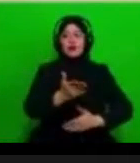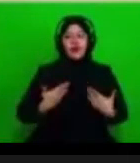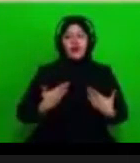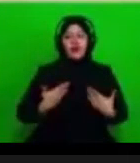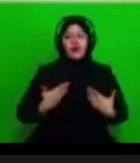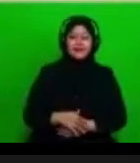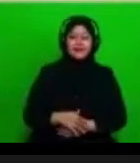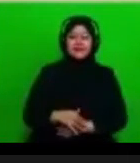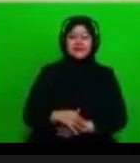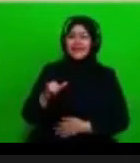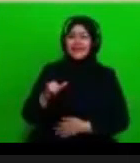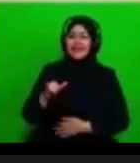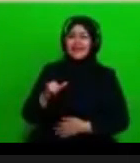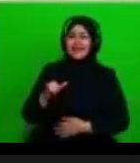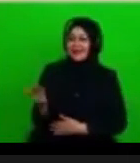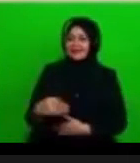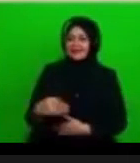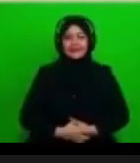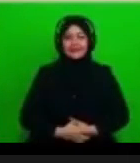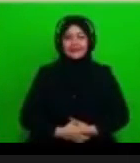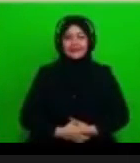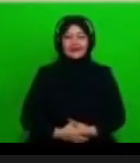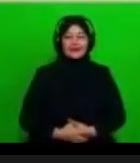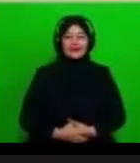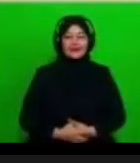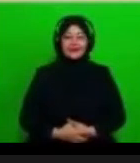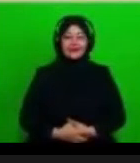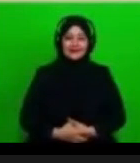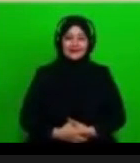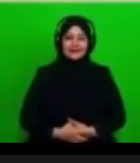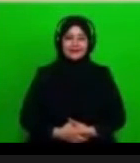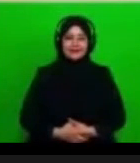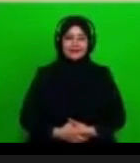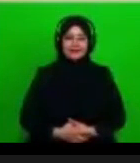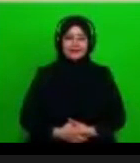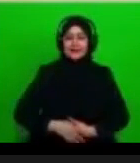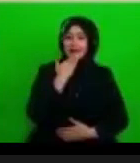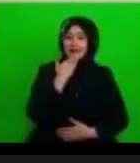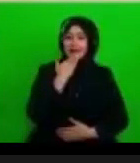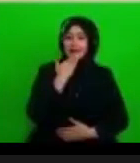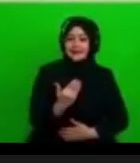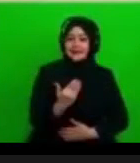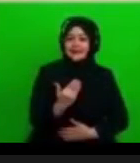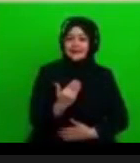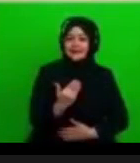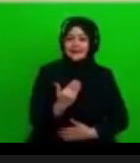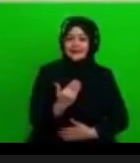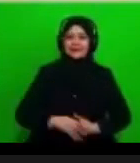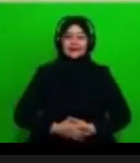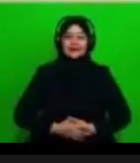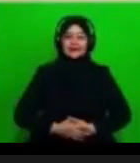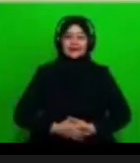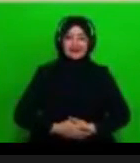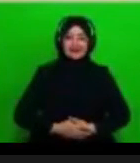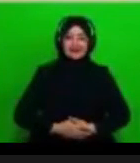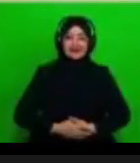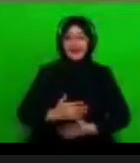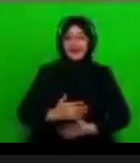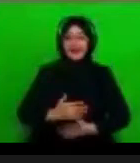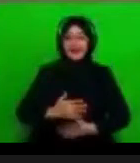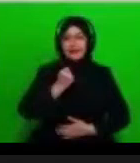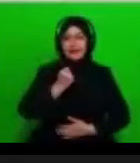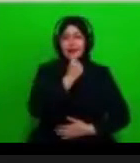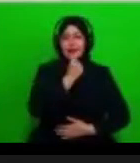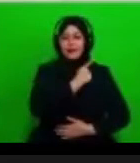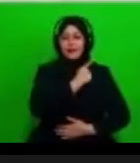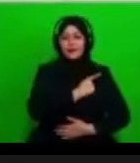Assalamualaikum warahmatullahi wabarakatuh. Selamat pagi, salam sejahtera bagi kita semua. Om Swastiastu, Namo